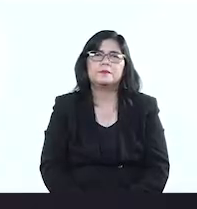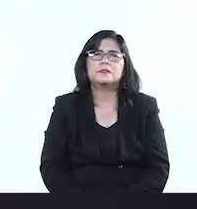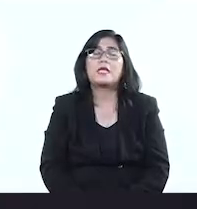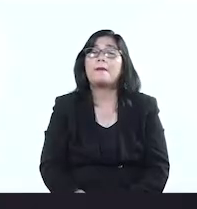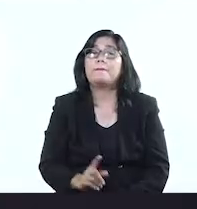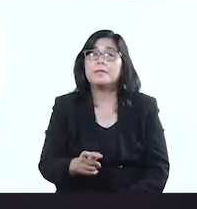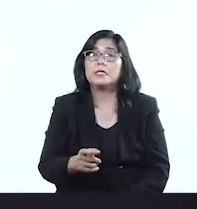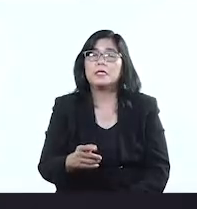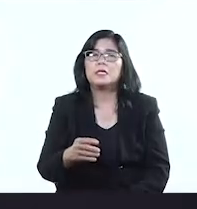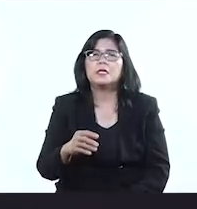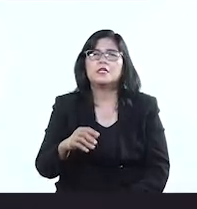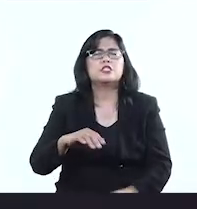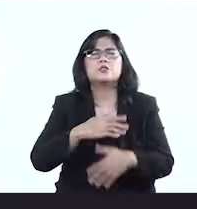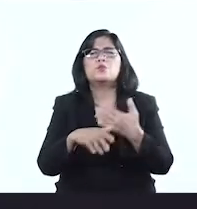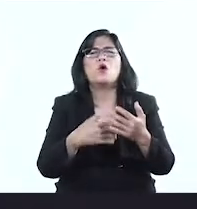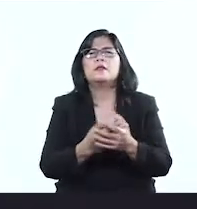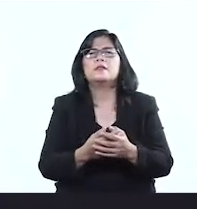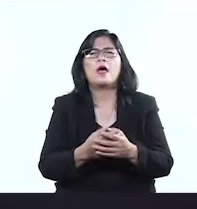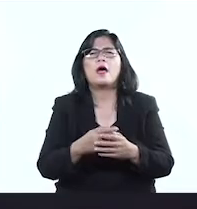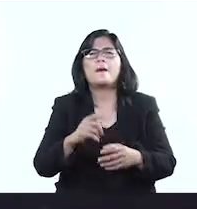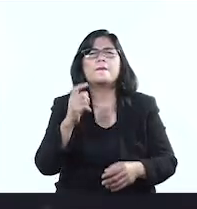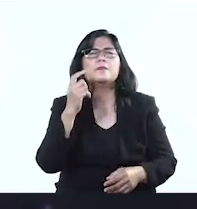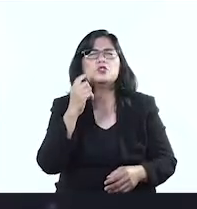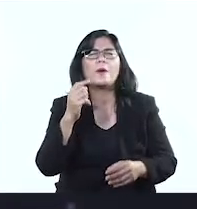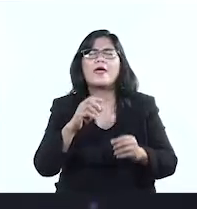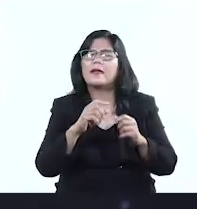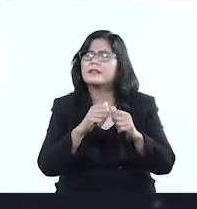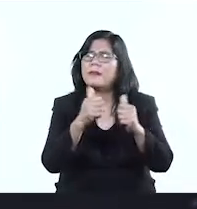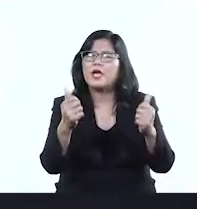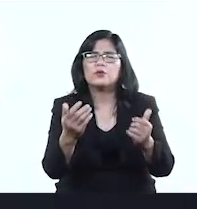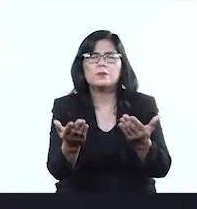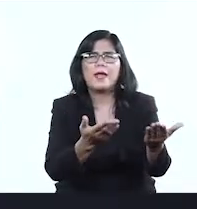at least mereka sudah coba melakukan yang terbaik untuk melayani sudah